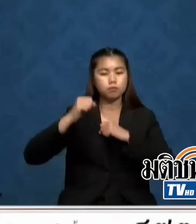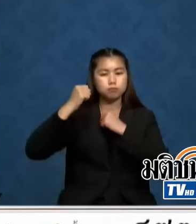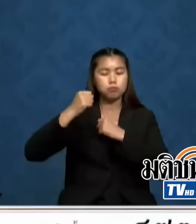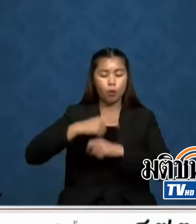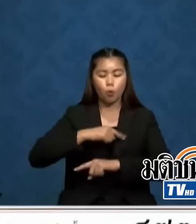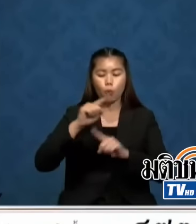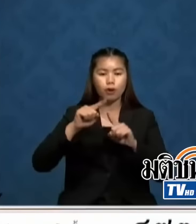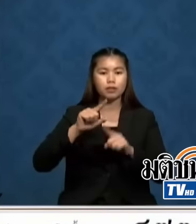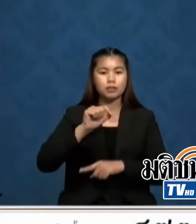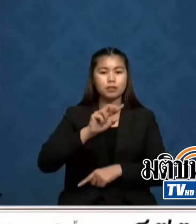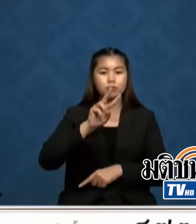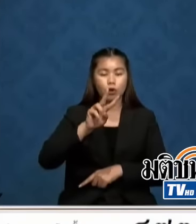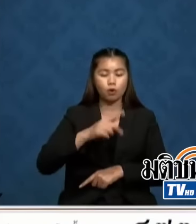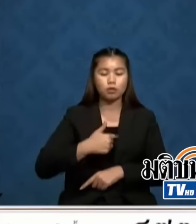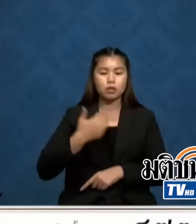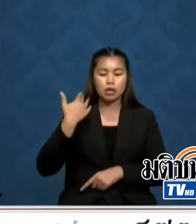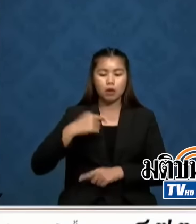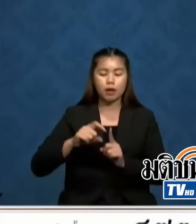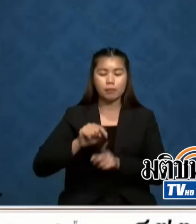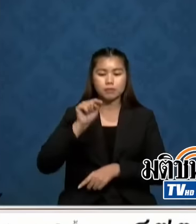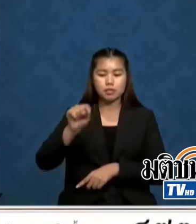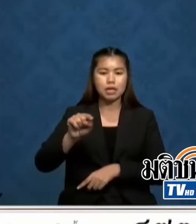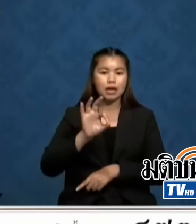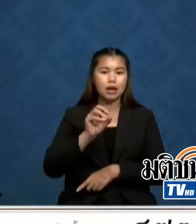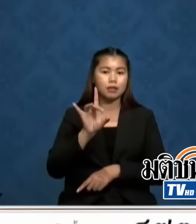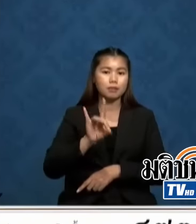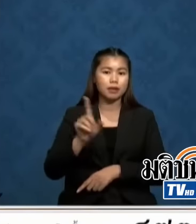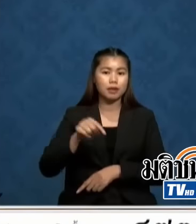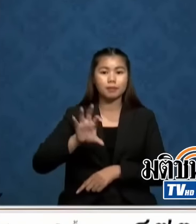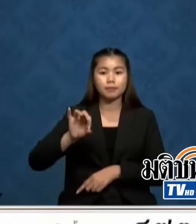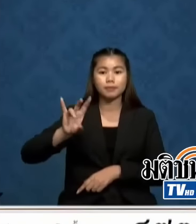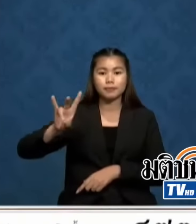2557และไปออกคำสั่งที่ฉบับที่ 98/5